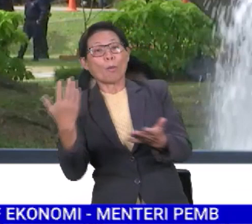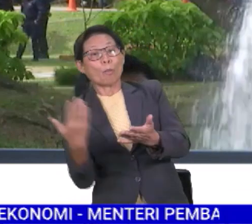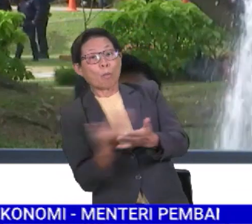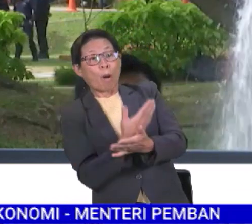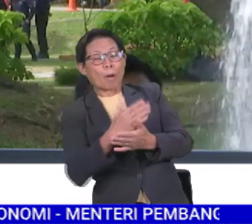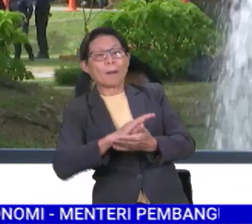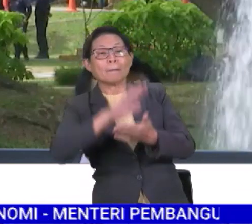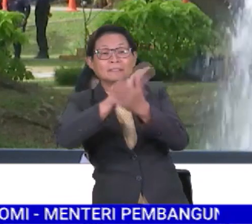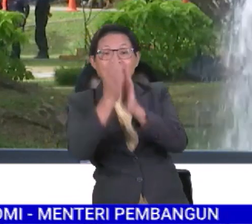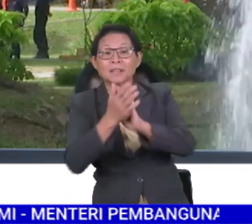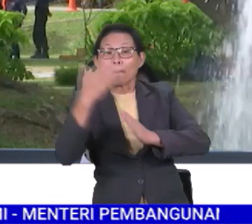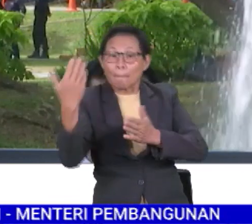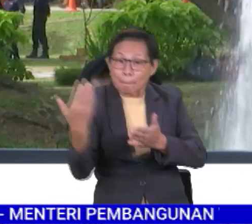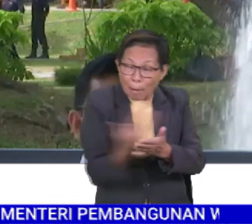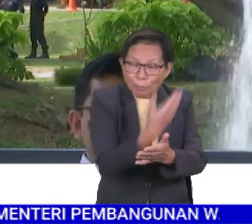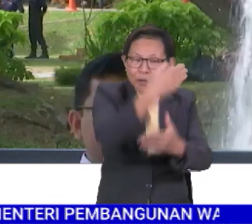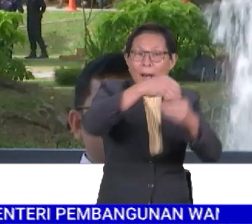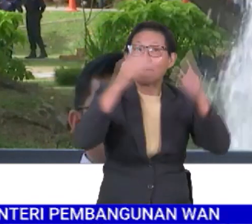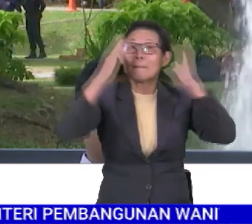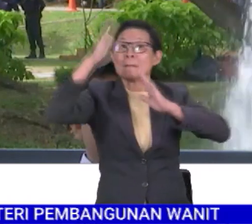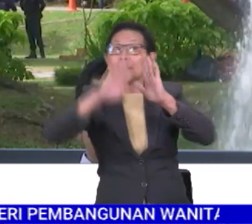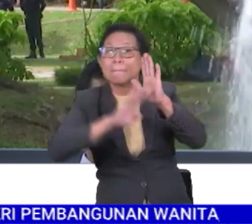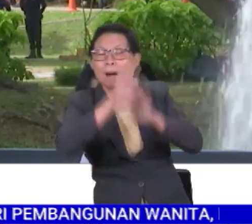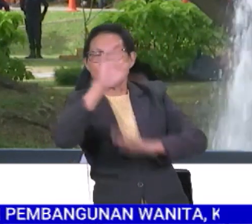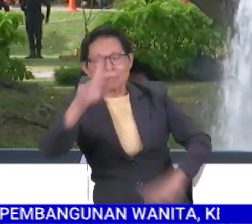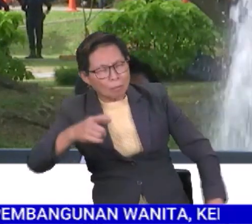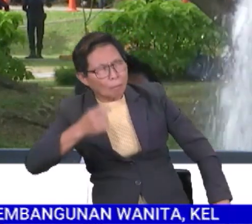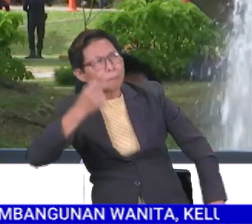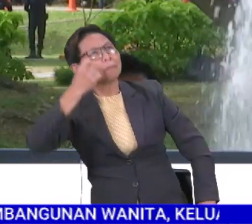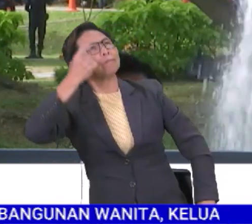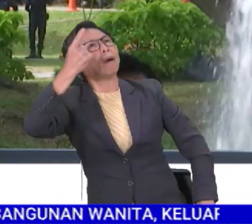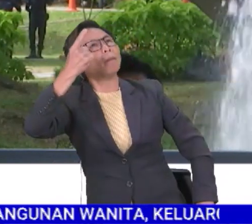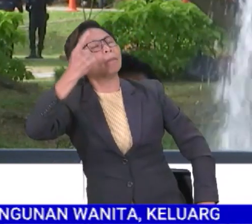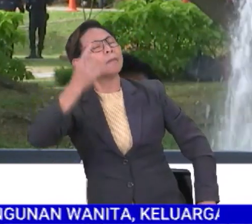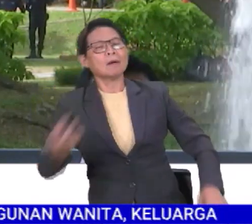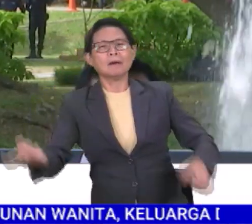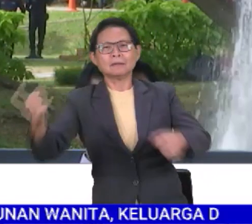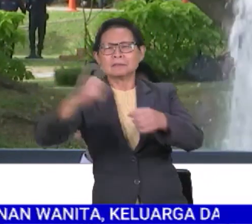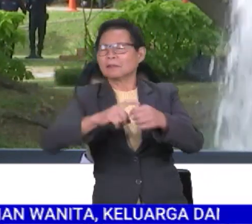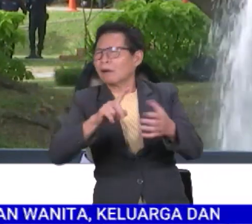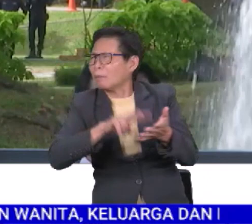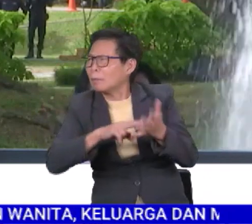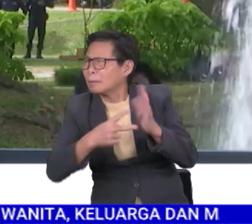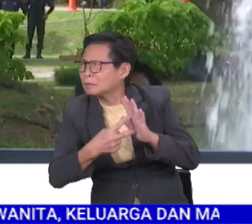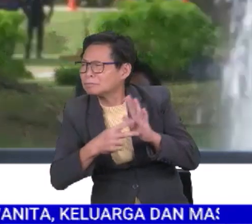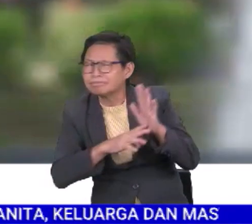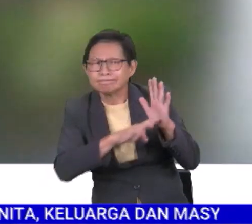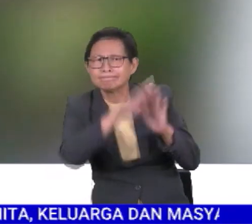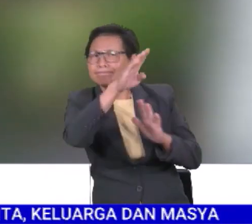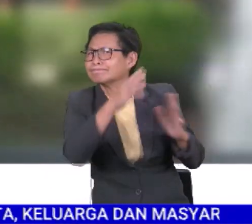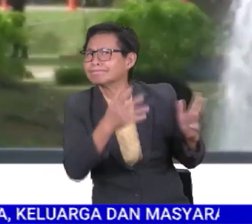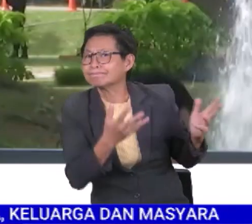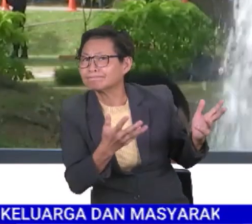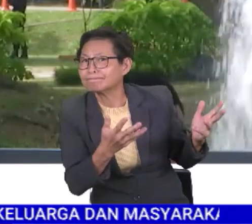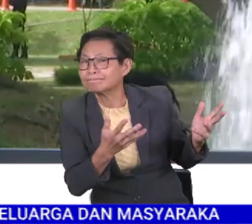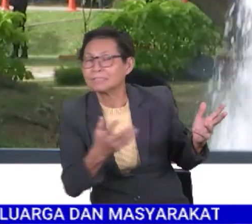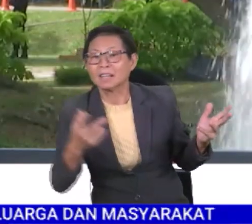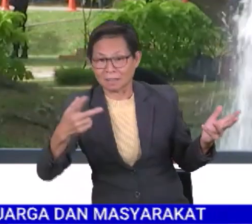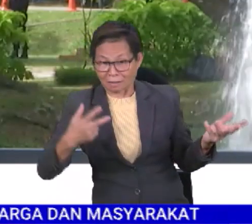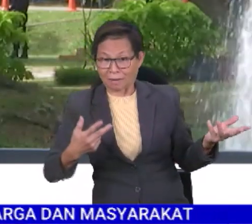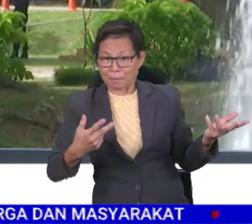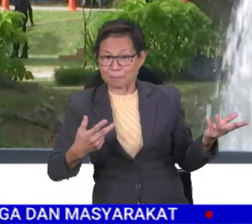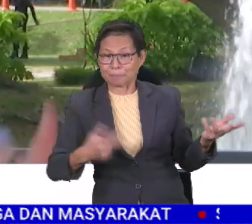dalam Malaysia Madani ini pemahaman tentang apa erti pembangunan.